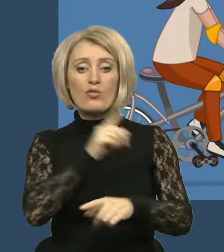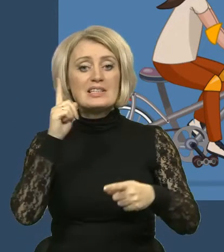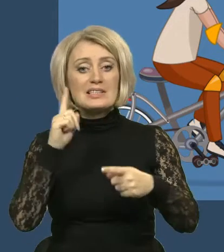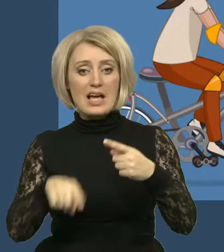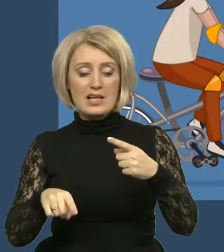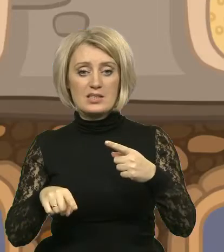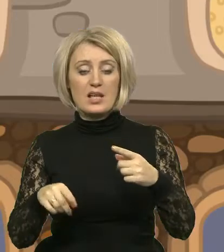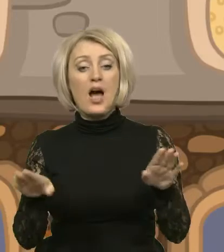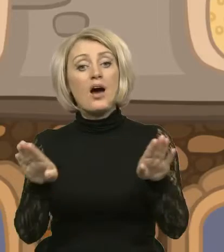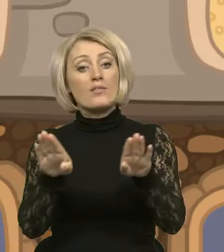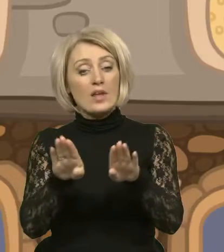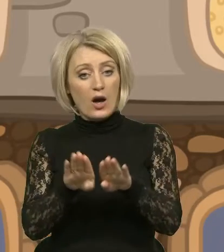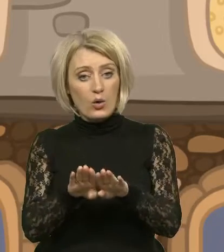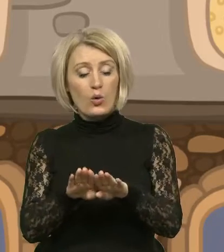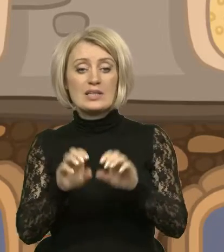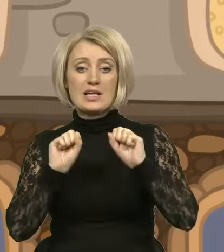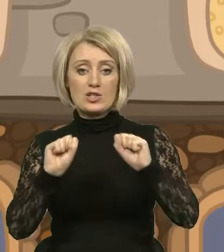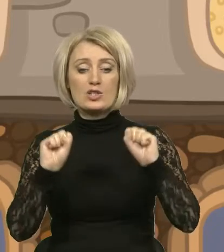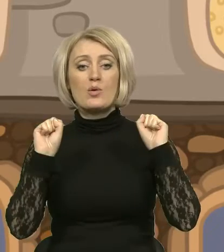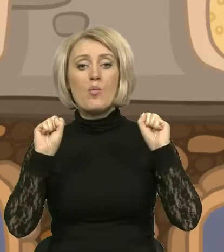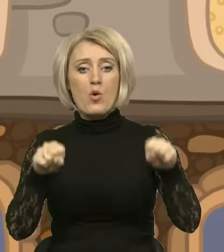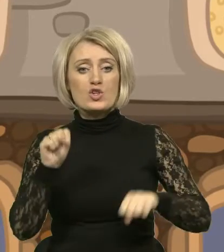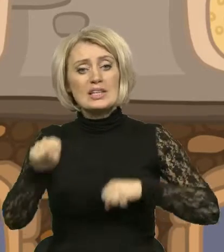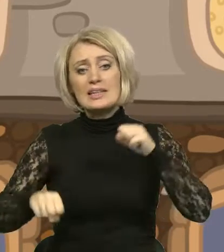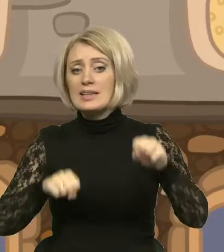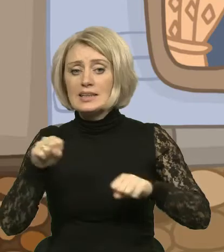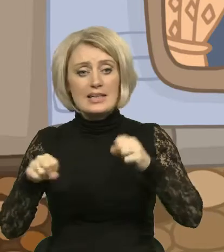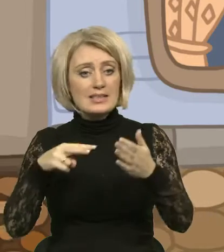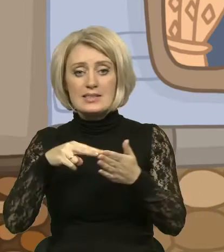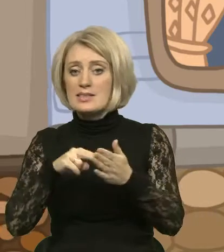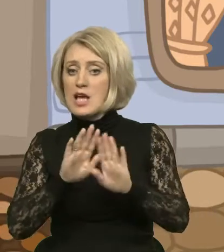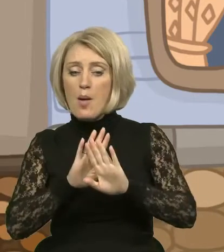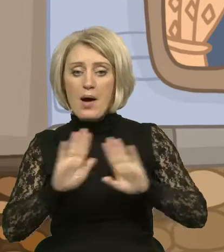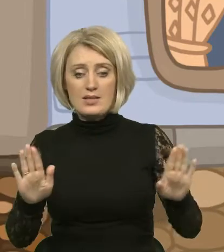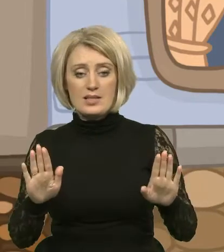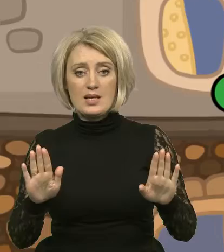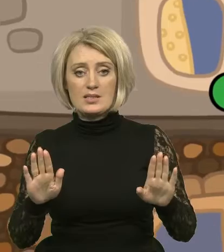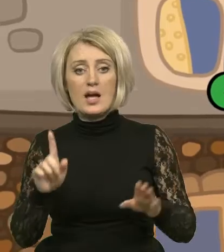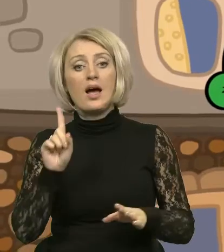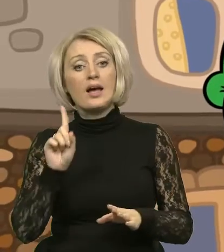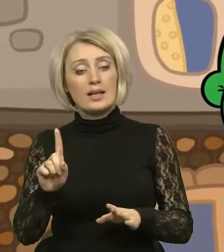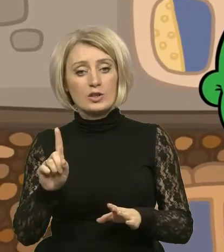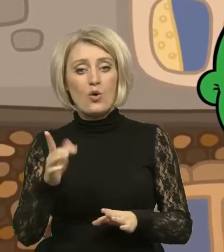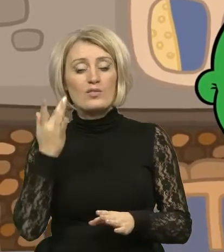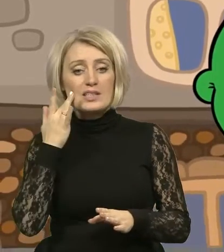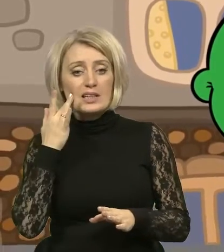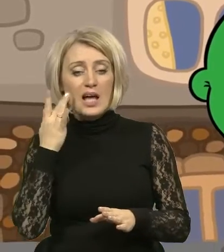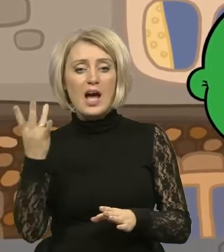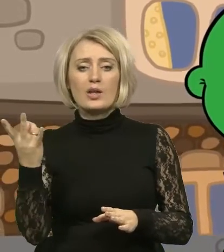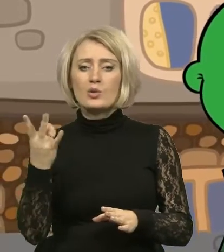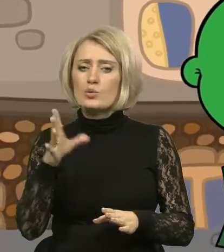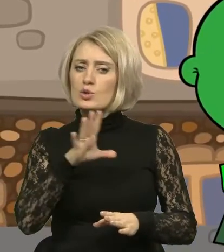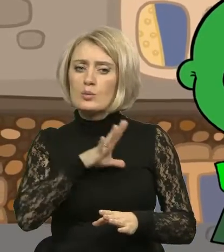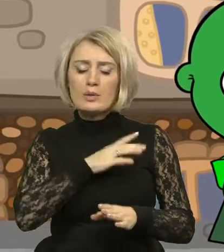синяков и ссадин. В такой защите можно ездить и не опасаться. Но всегда